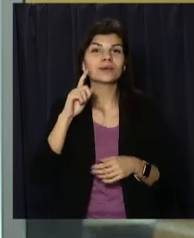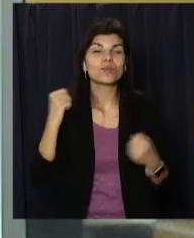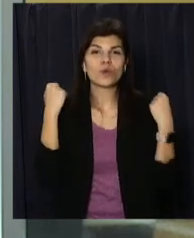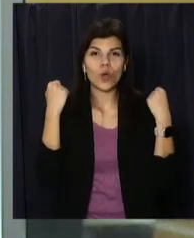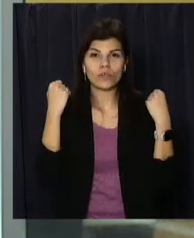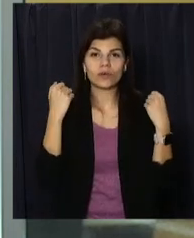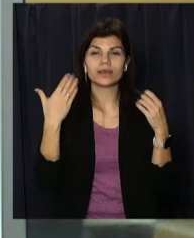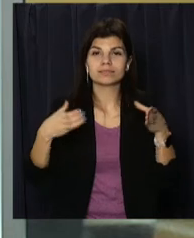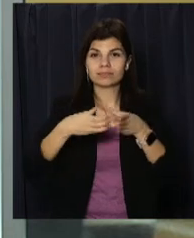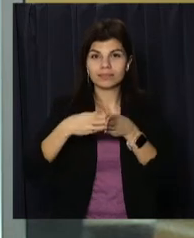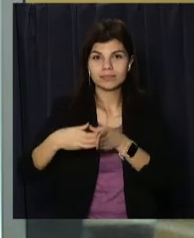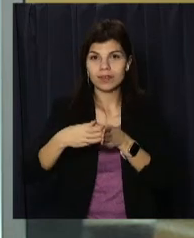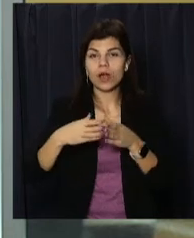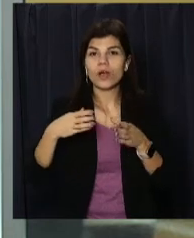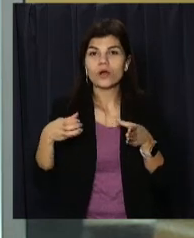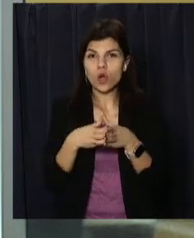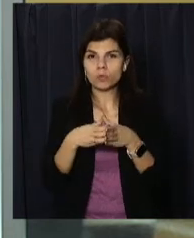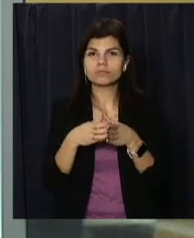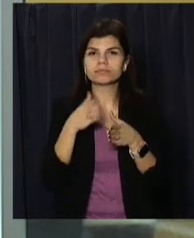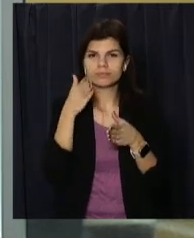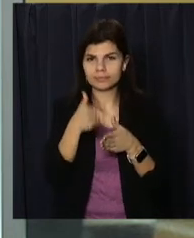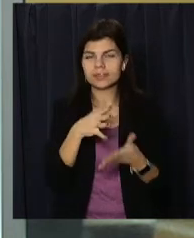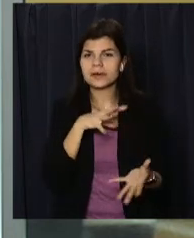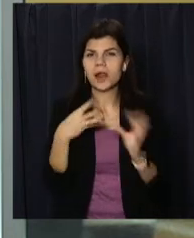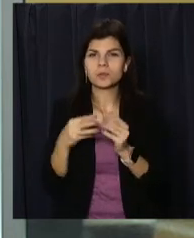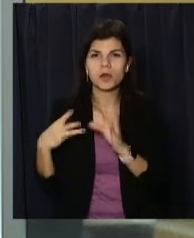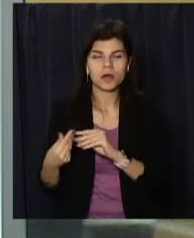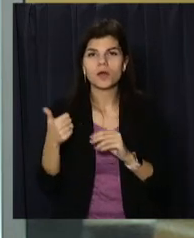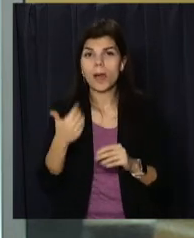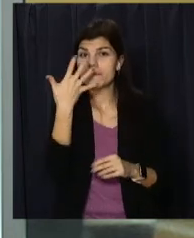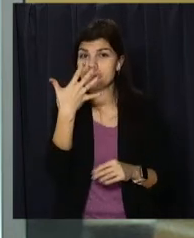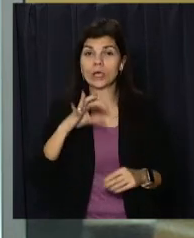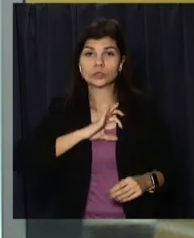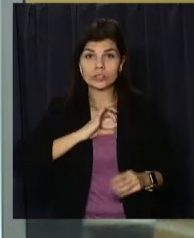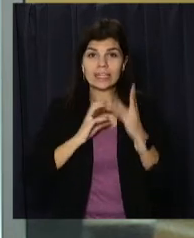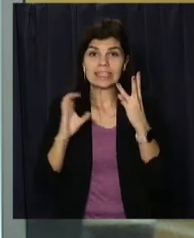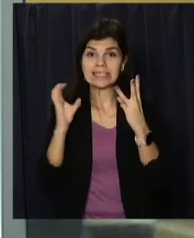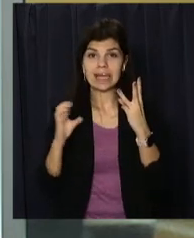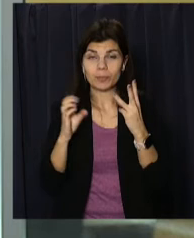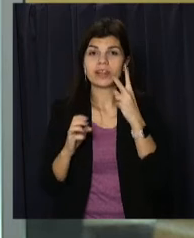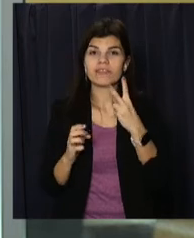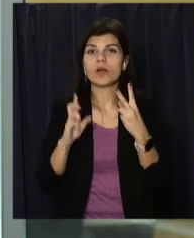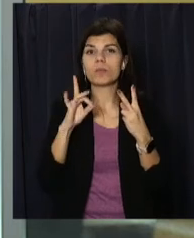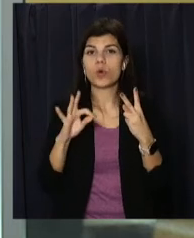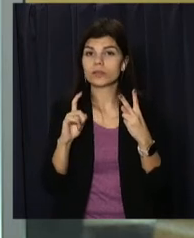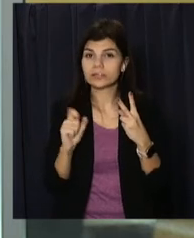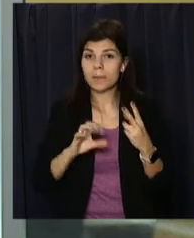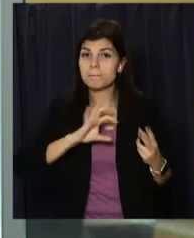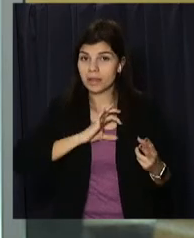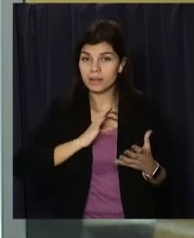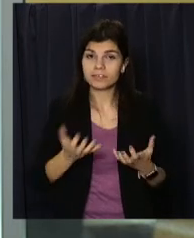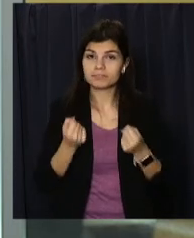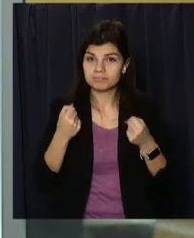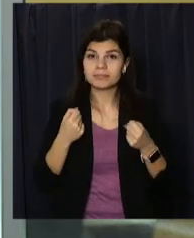спорткомплексу «Ексклюзив» тріумфували в командному заліку. Також вони здобули 5 золотих, 3 срібні та 2 бронзові медалі і в